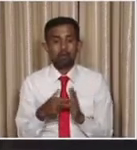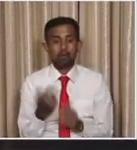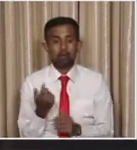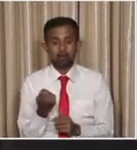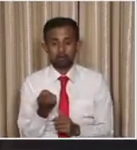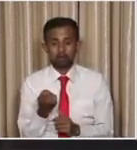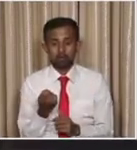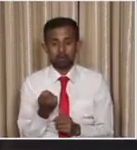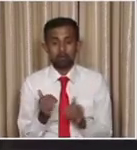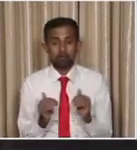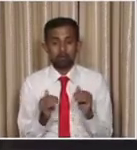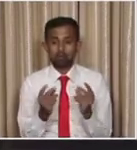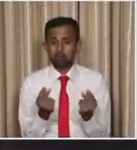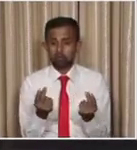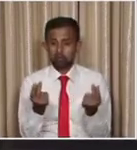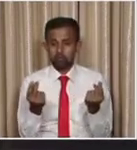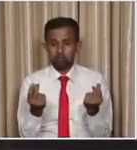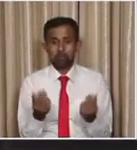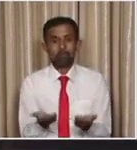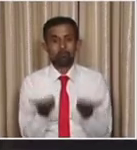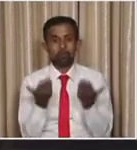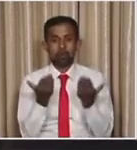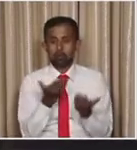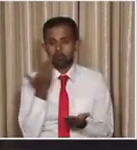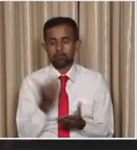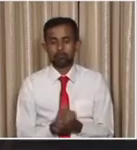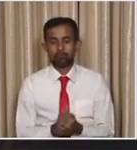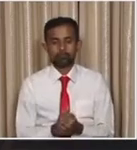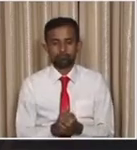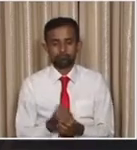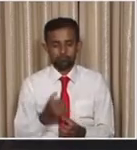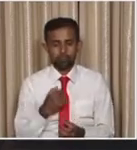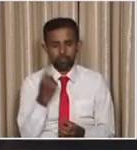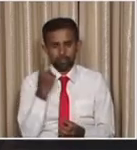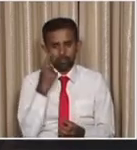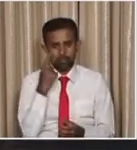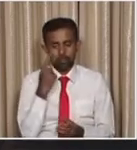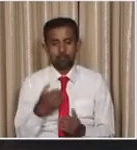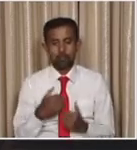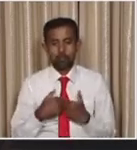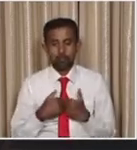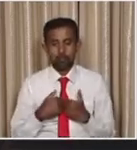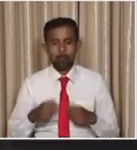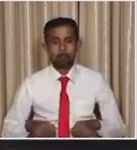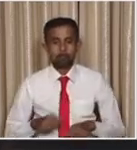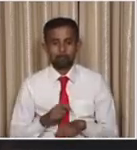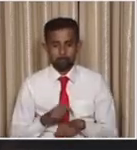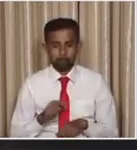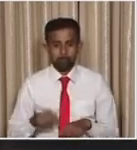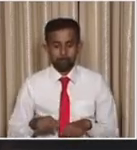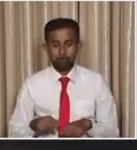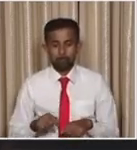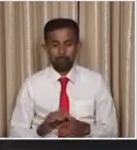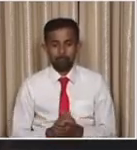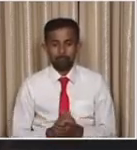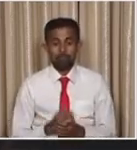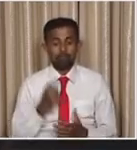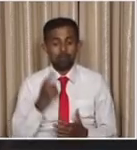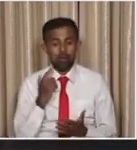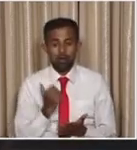ආර්ථික සංවර්ධන වේගයත් අපට ඉහළට දාන්න පුළුවන්. ඒ නිසා මම හිතන්නේ අපි මේ වෙලාවේ ඉතාම